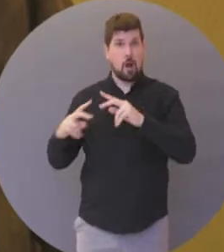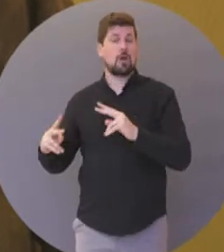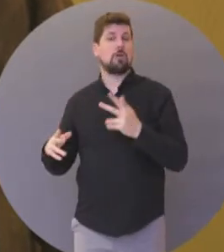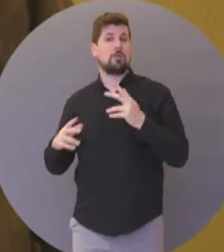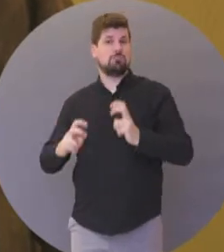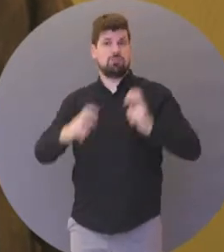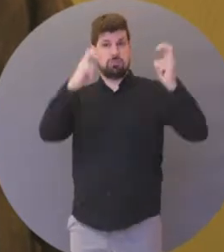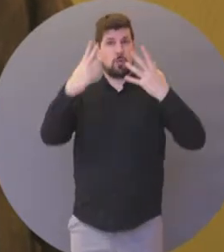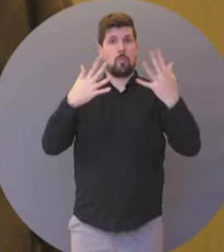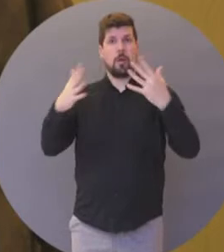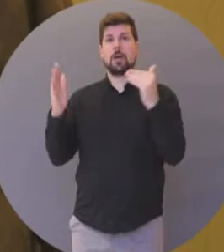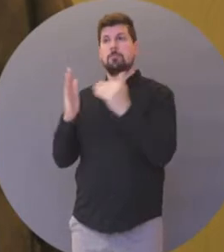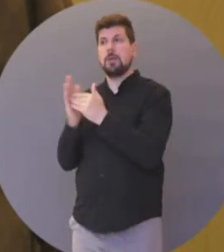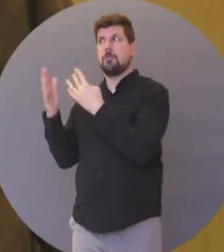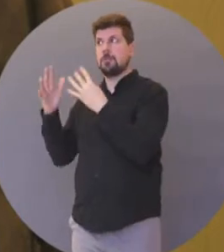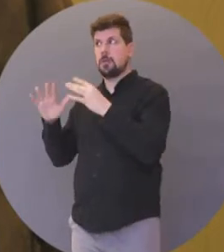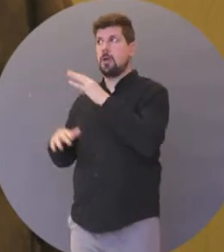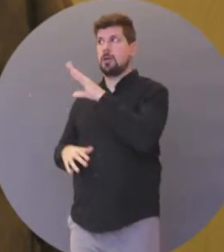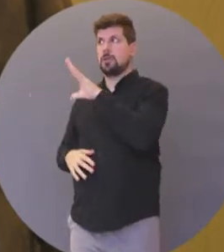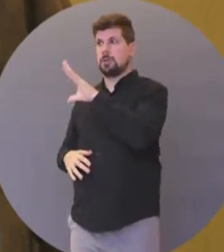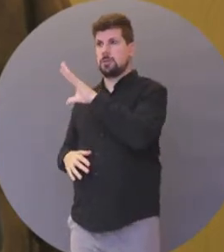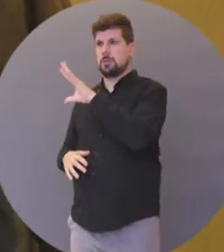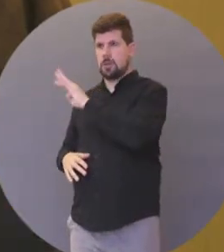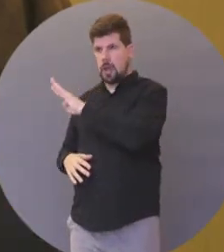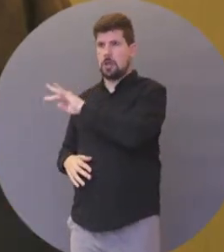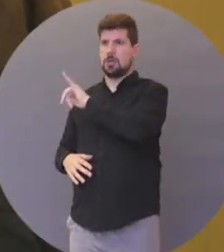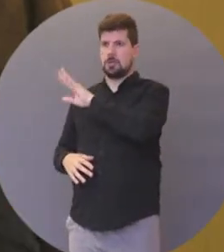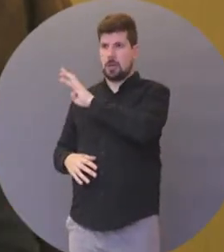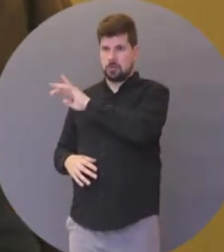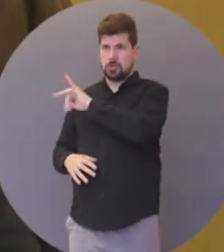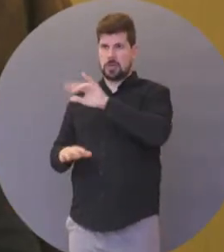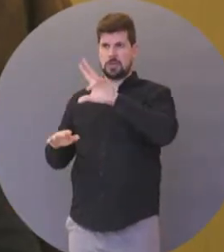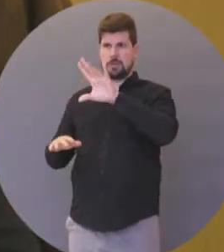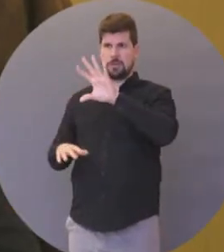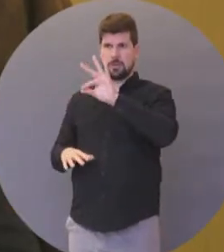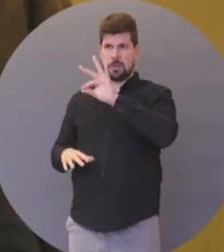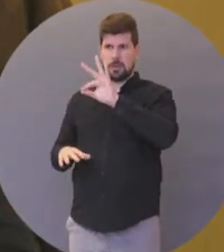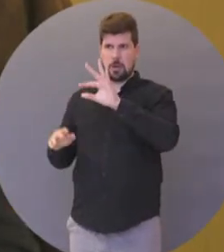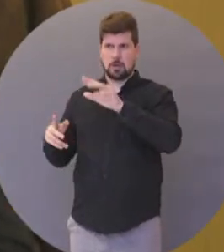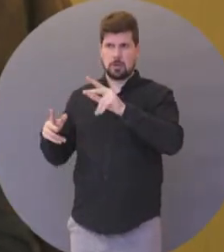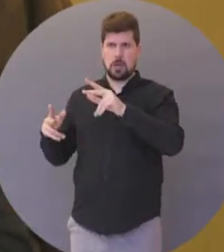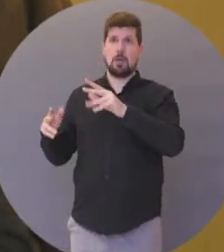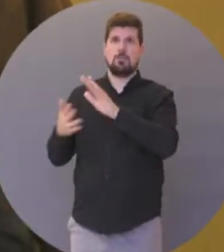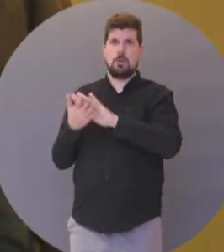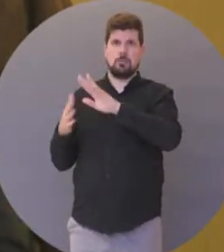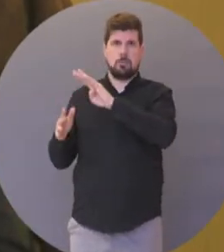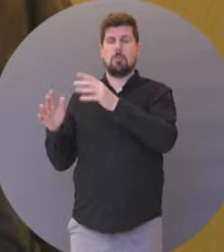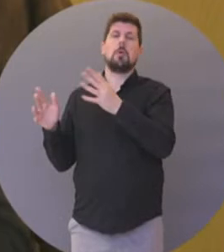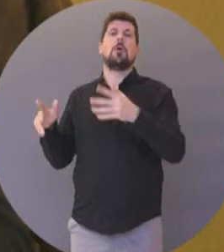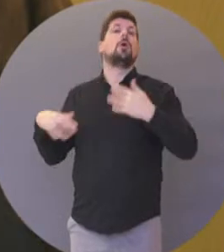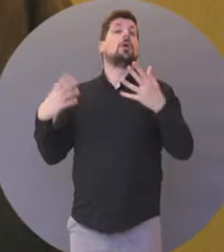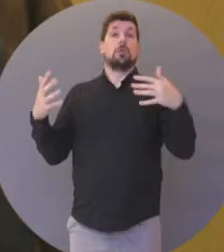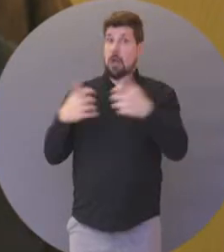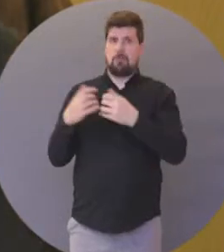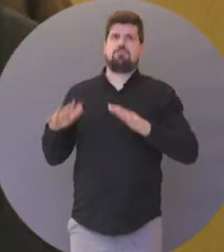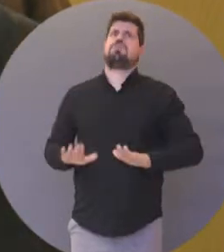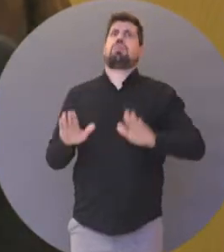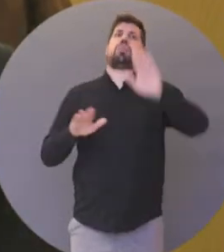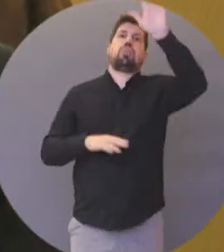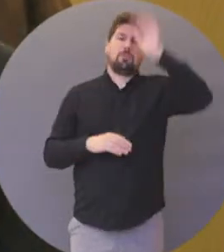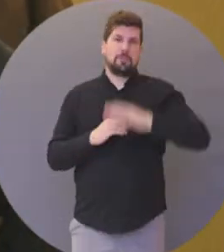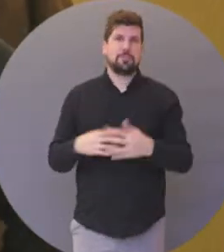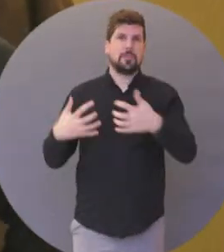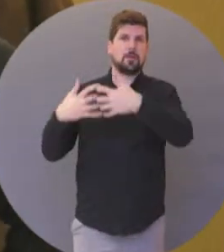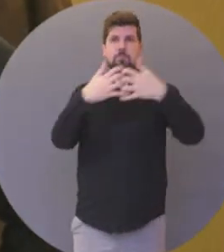1940 et ce qu'il craignent par-dessus tous et l'emballement lié à la front massive des glaciers chaque année ayez bien ce